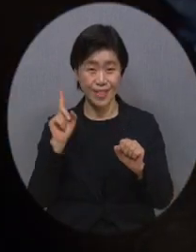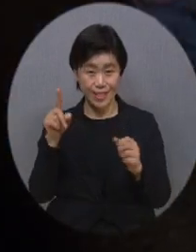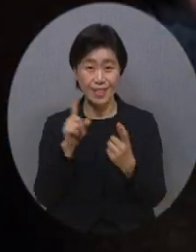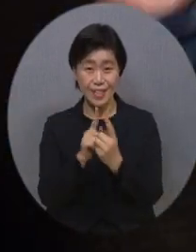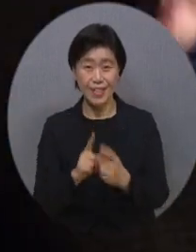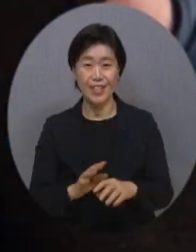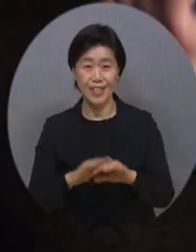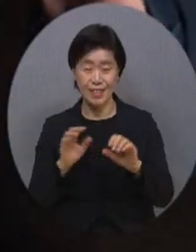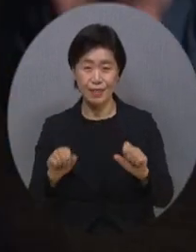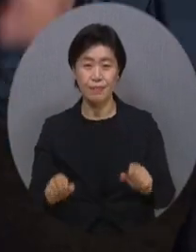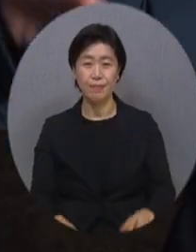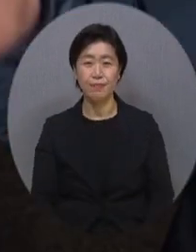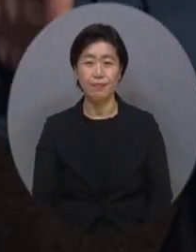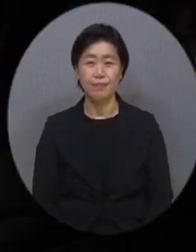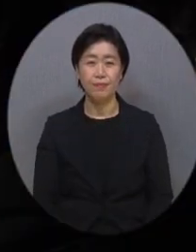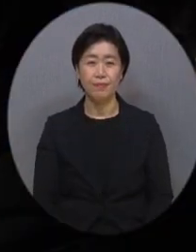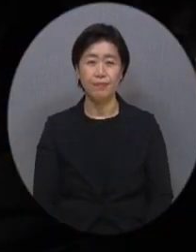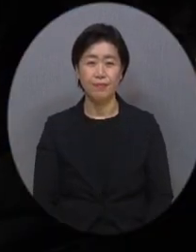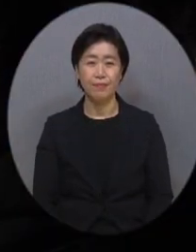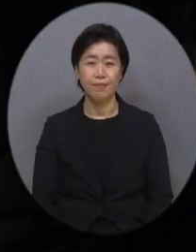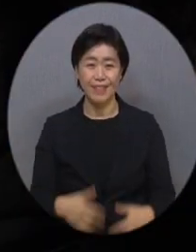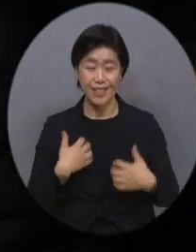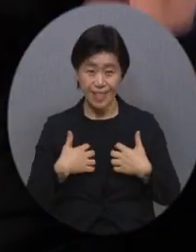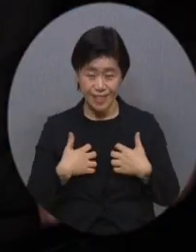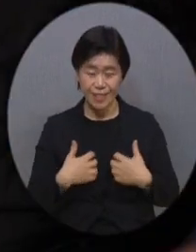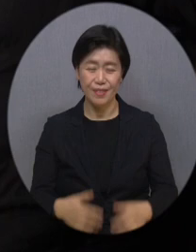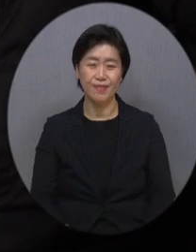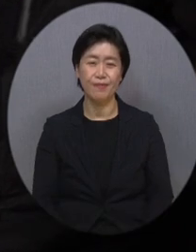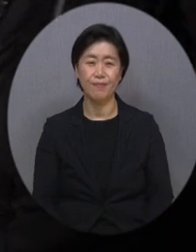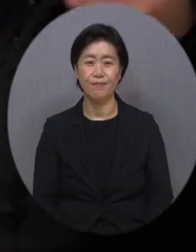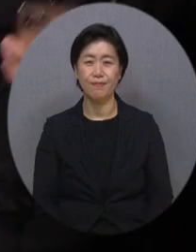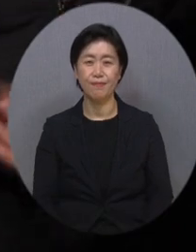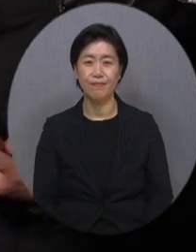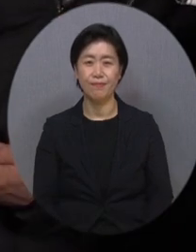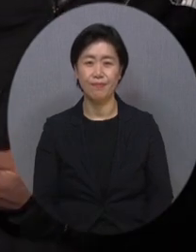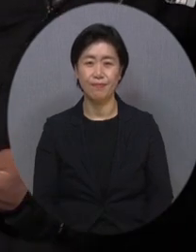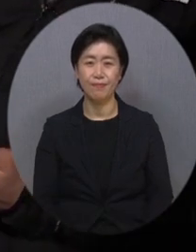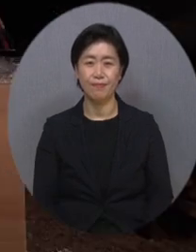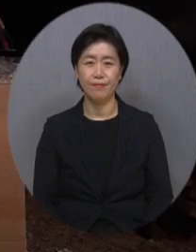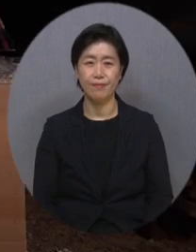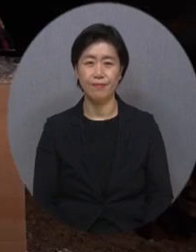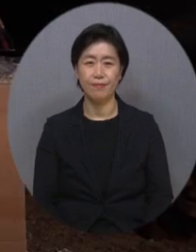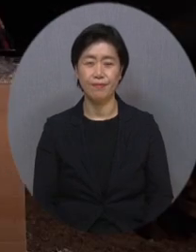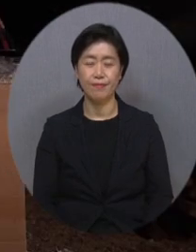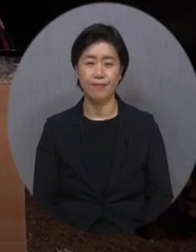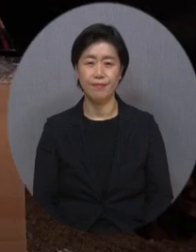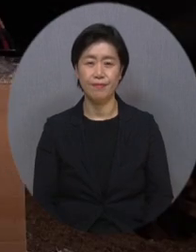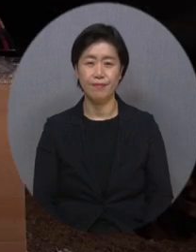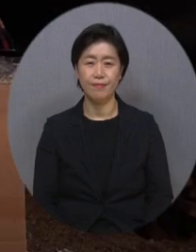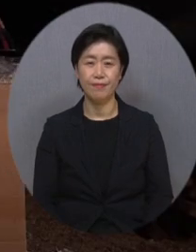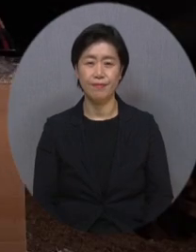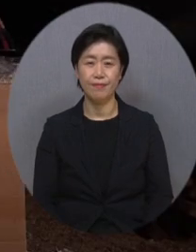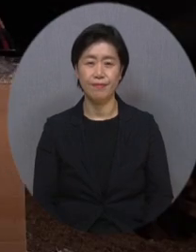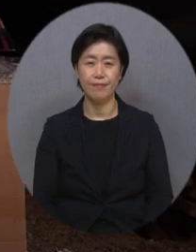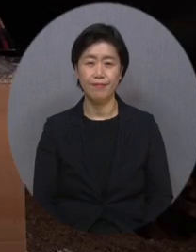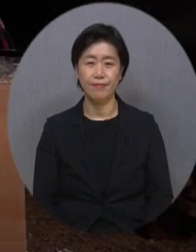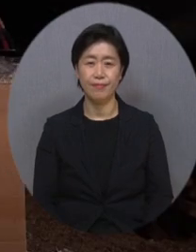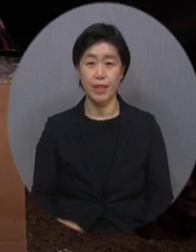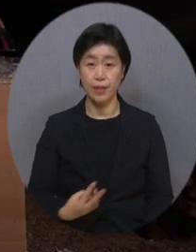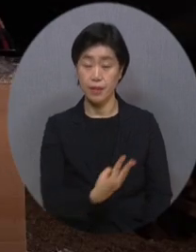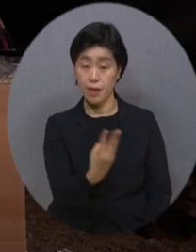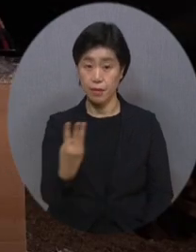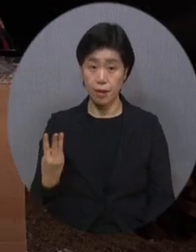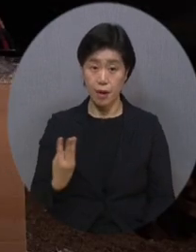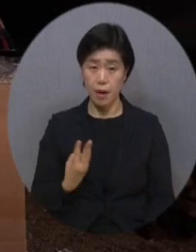형수님. 예. 잘 보내세요. 예. 아, 야, 그러니까 보니까 야, 우리 세